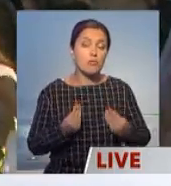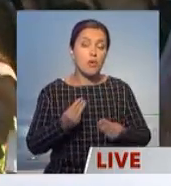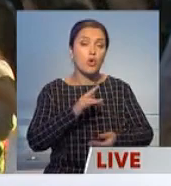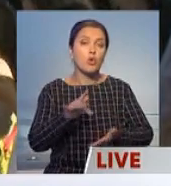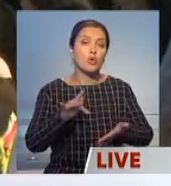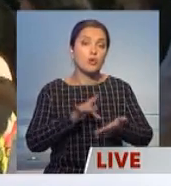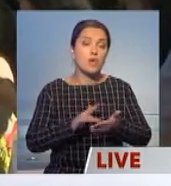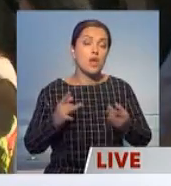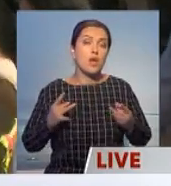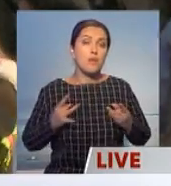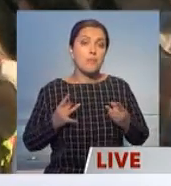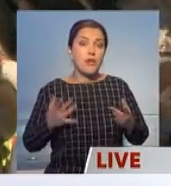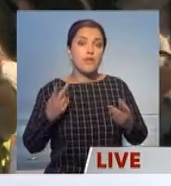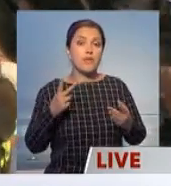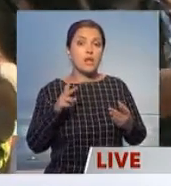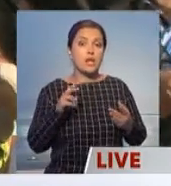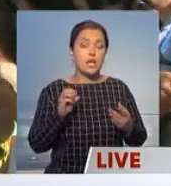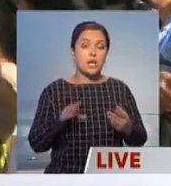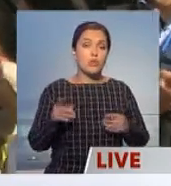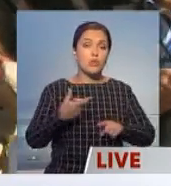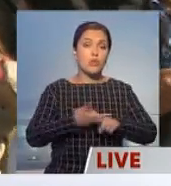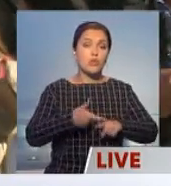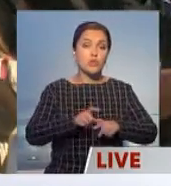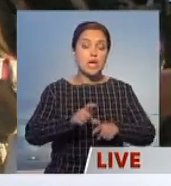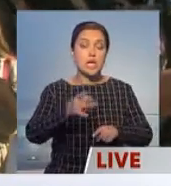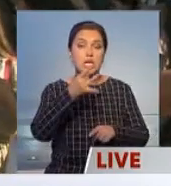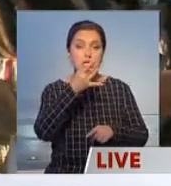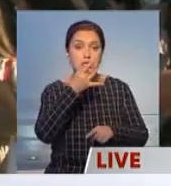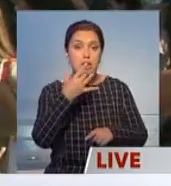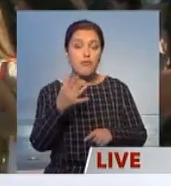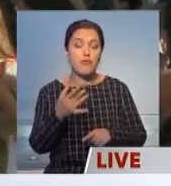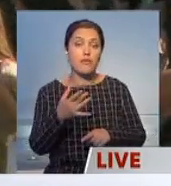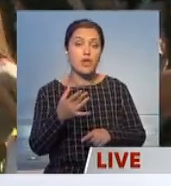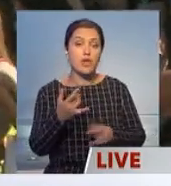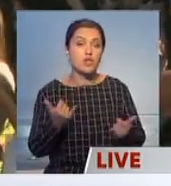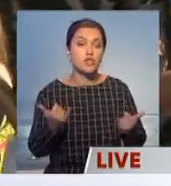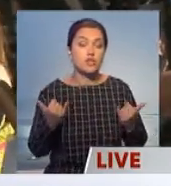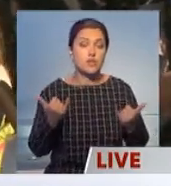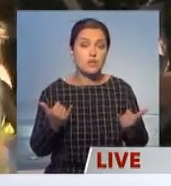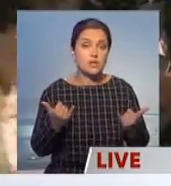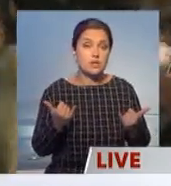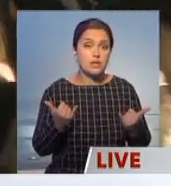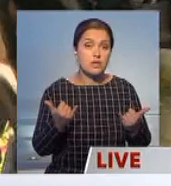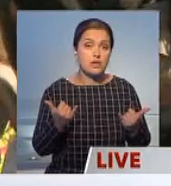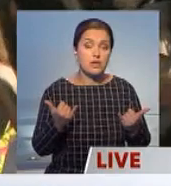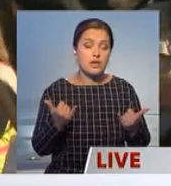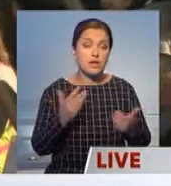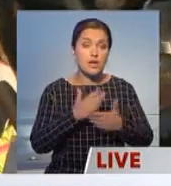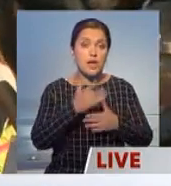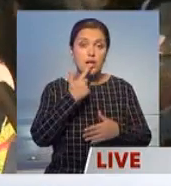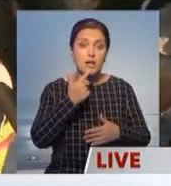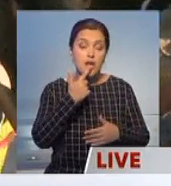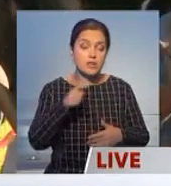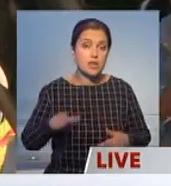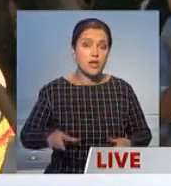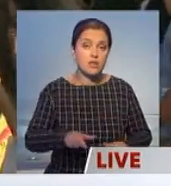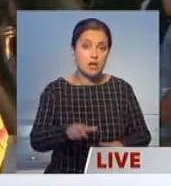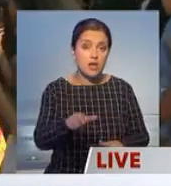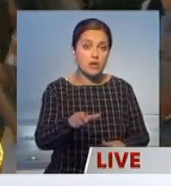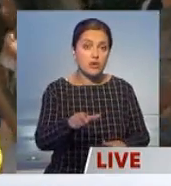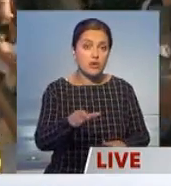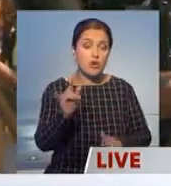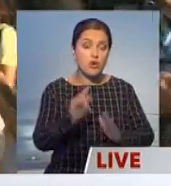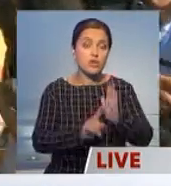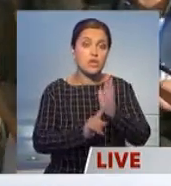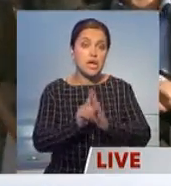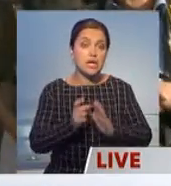Казахстан, по его словам, его очень нравится. В самом разгаре здесь сейчас проходит красная дорожка. Она